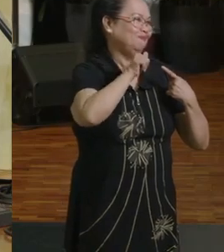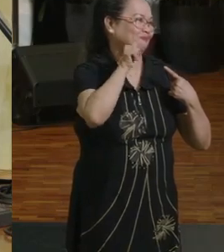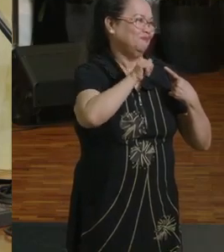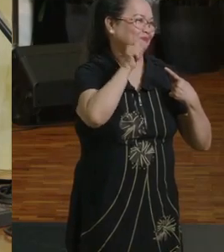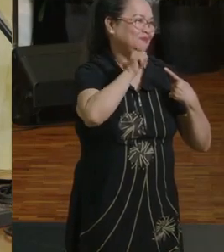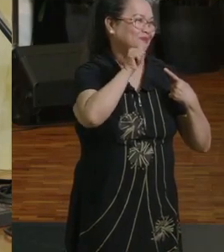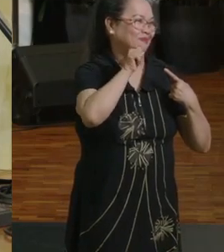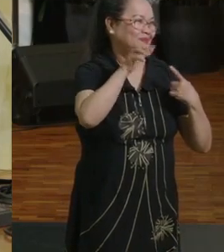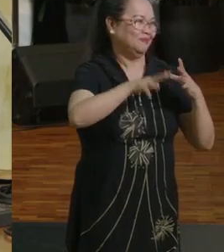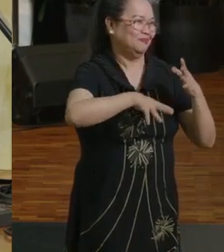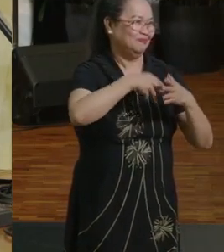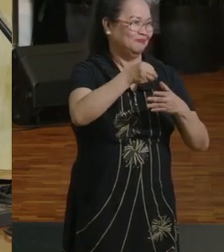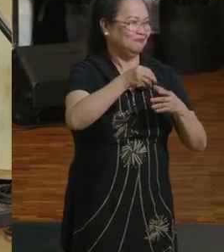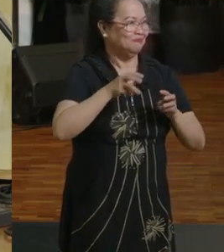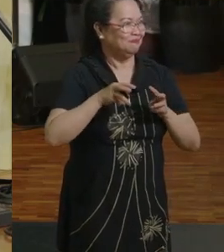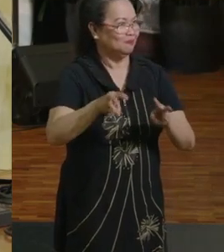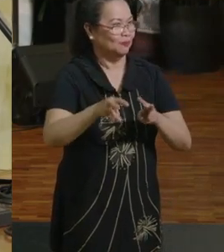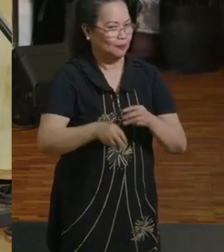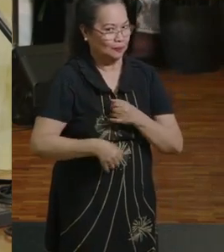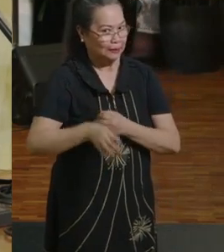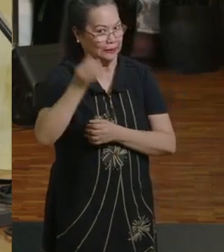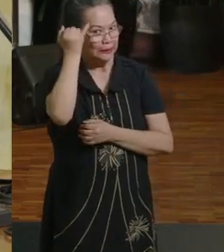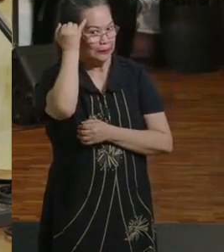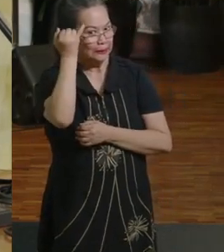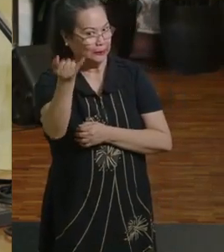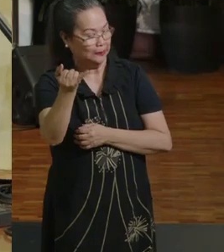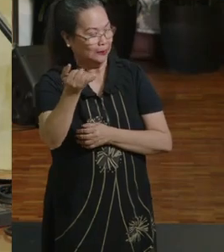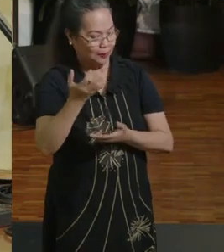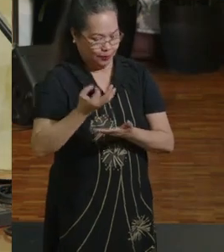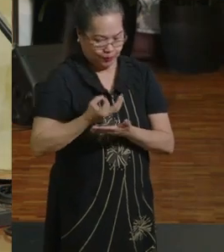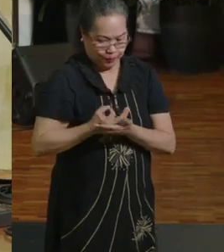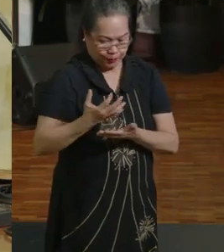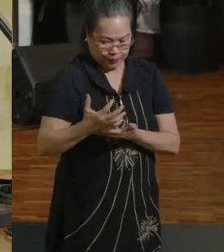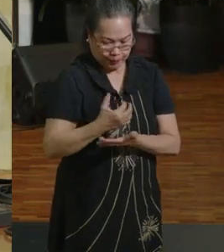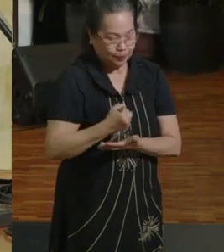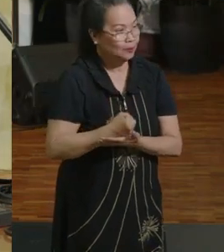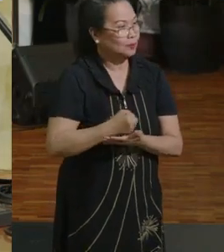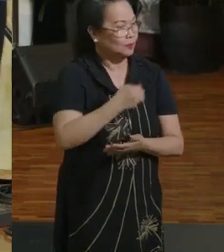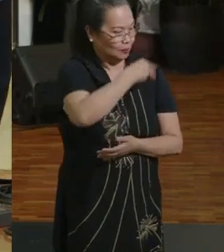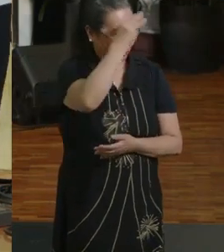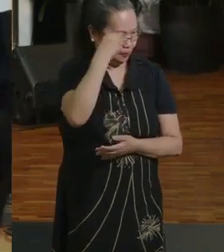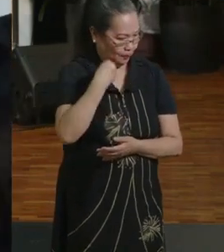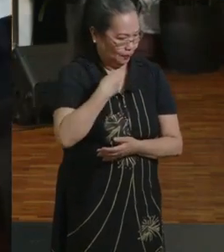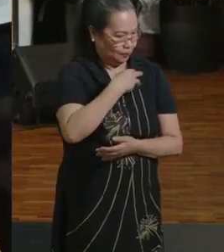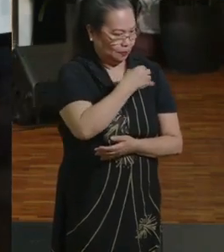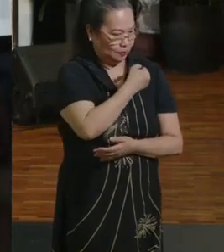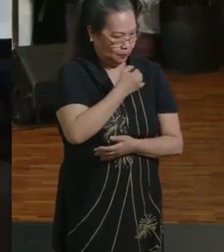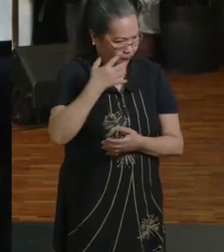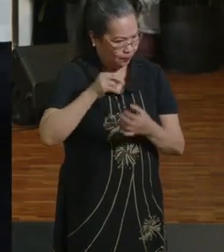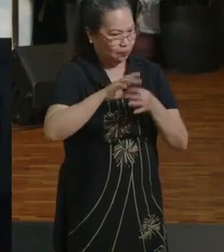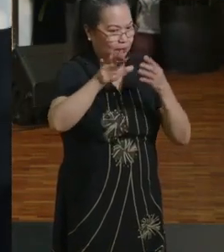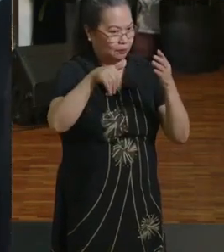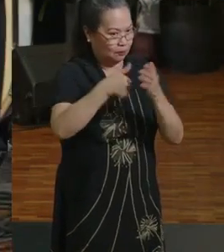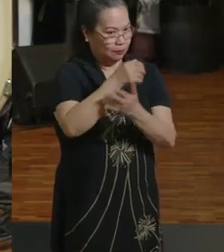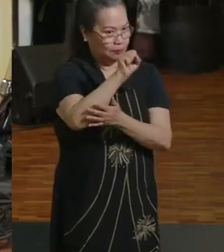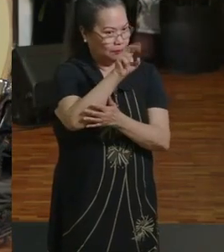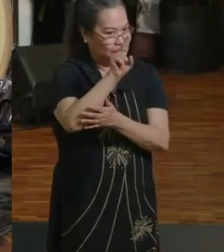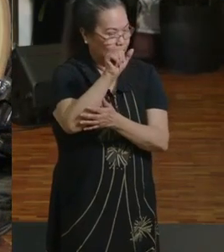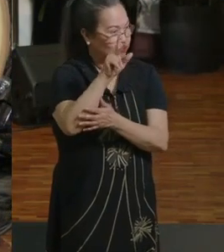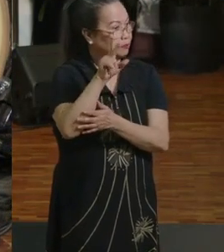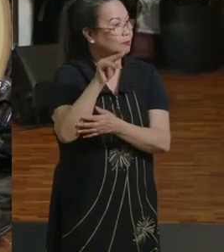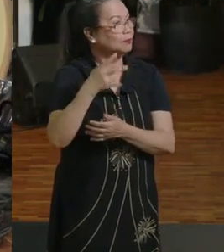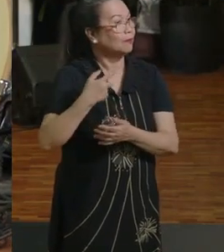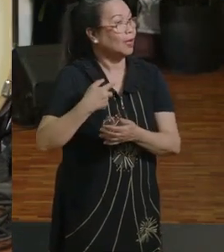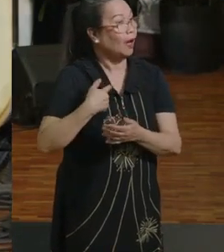Out of their means. So, ibig sabihin, si Mary Magdalene, si Joanna, si Susana, at yung iba pa, ay